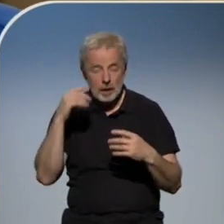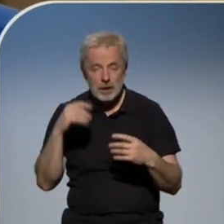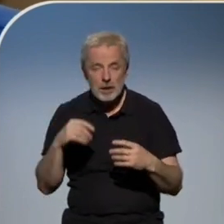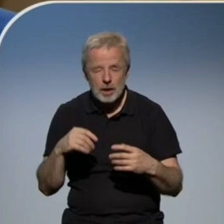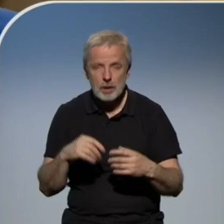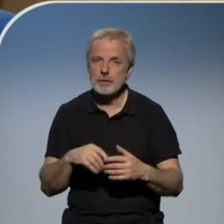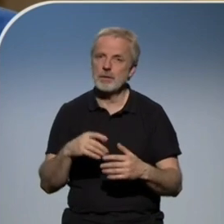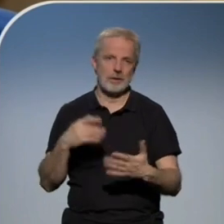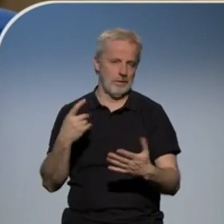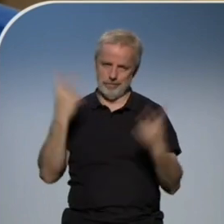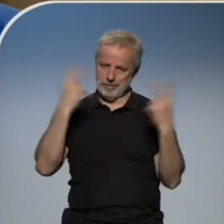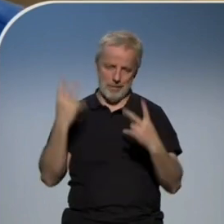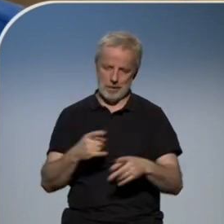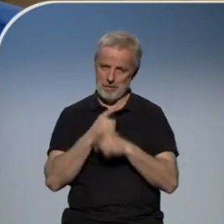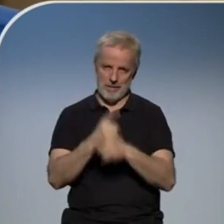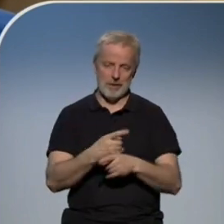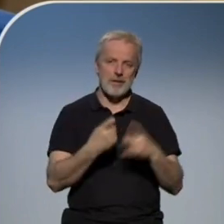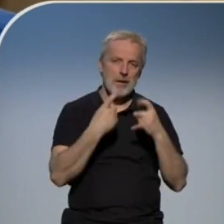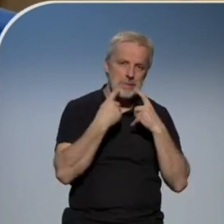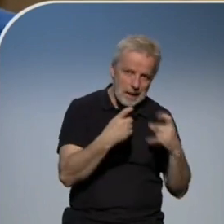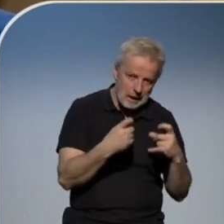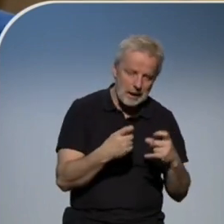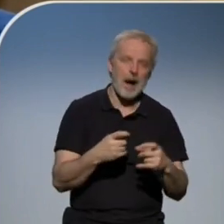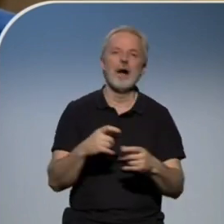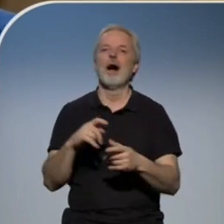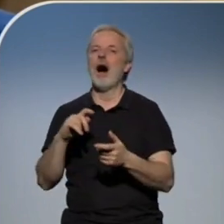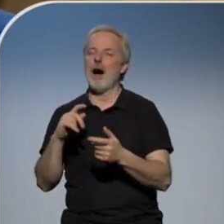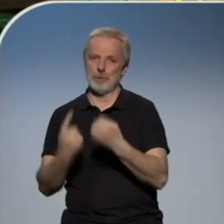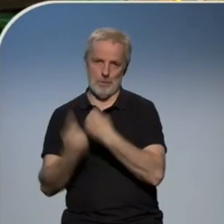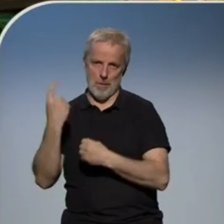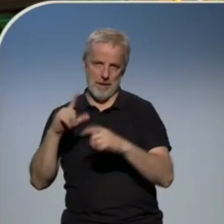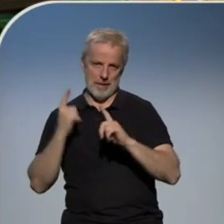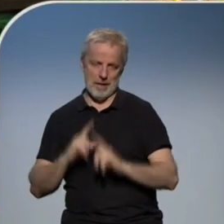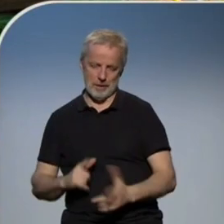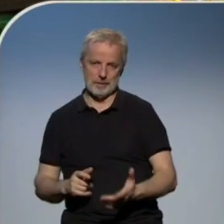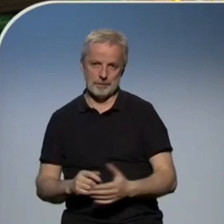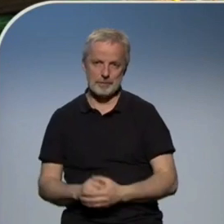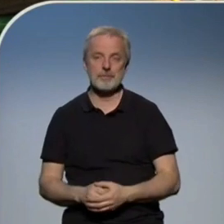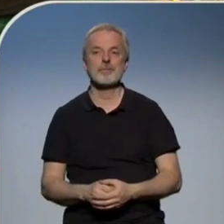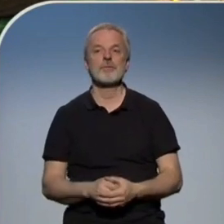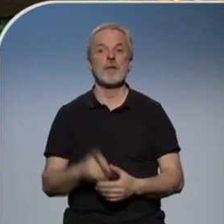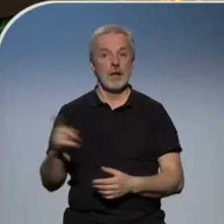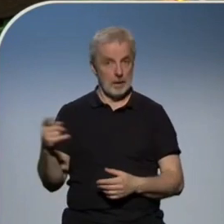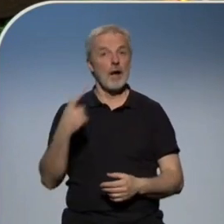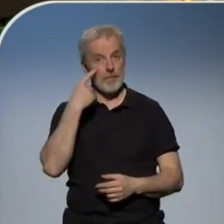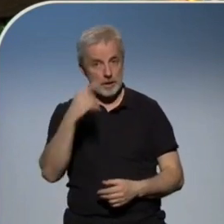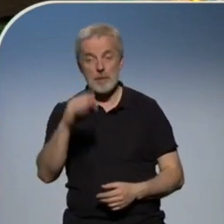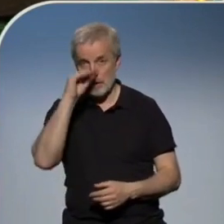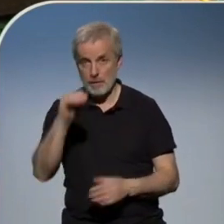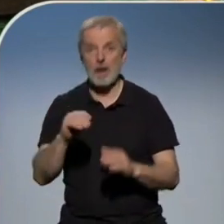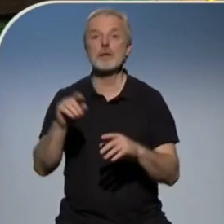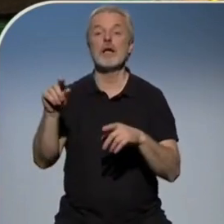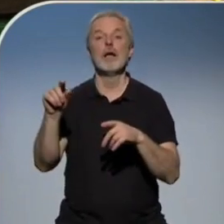něco, co to děťátko nějak zareaguje a potom dospělý člověk taky. Tak je to všechno propojeno. Je vidět, že chodí spousta dotazů od našich diváků, tak